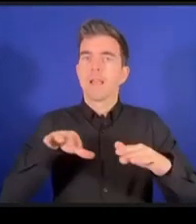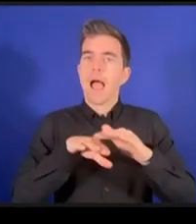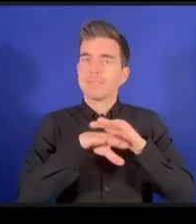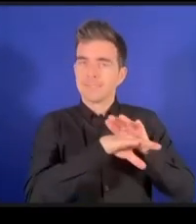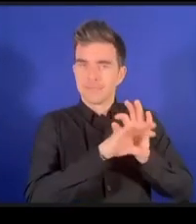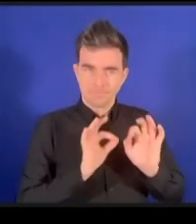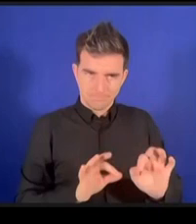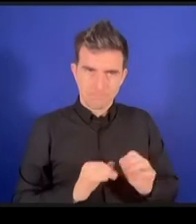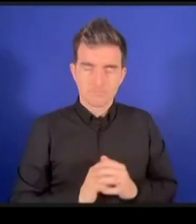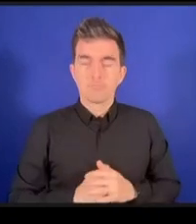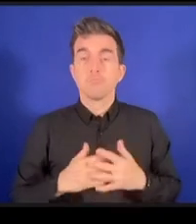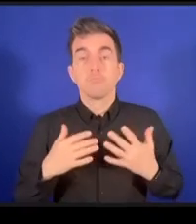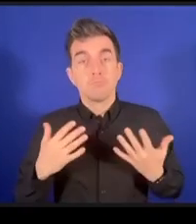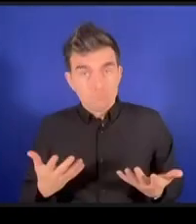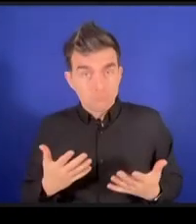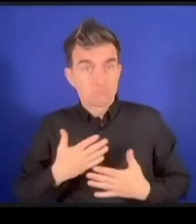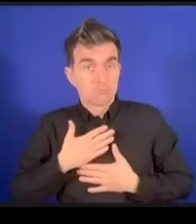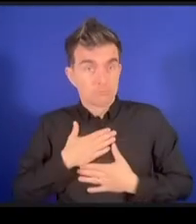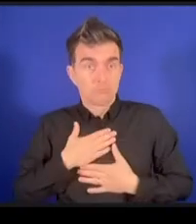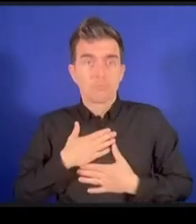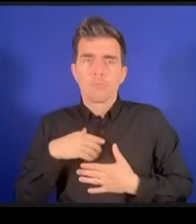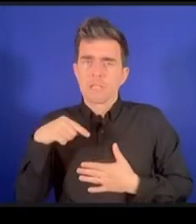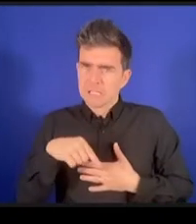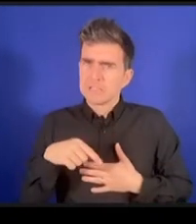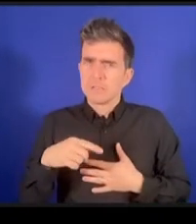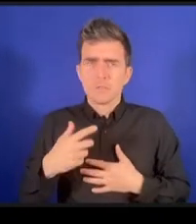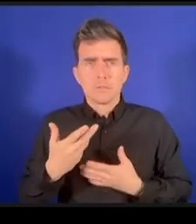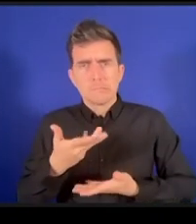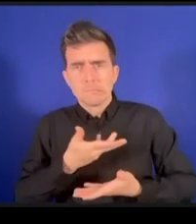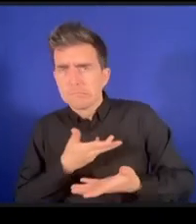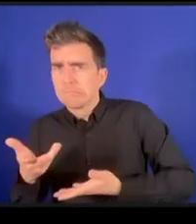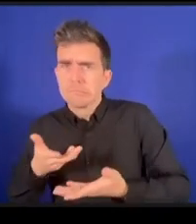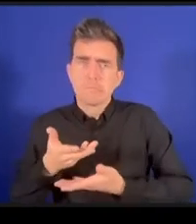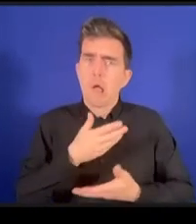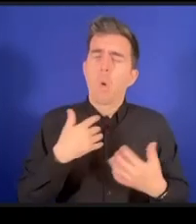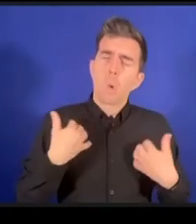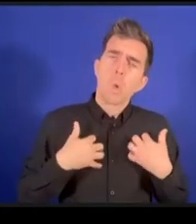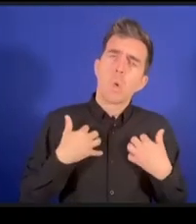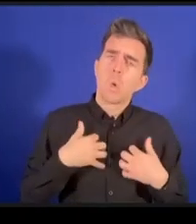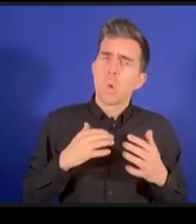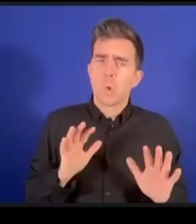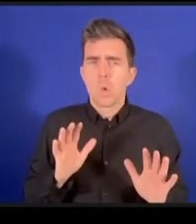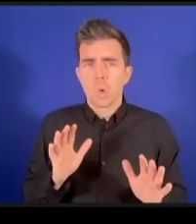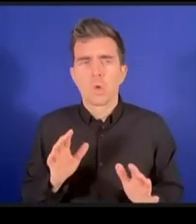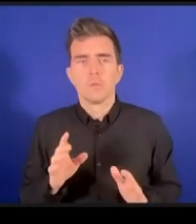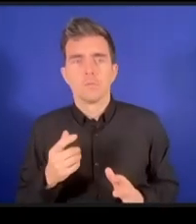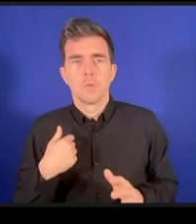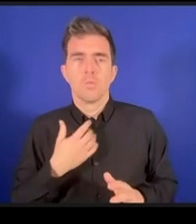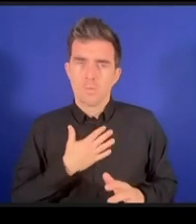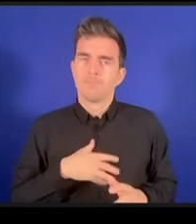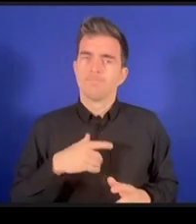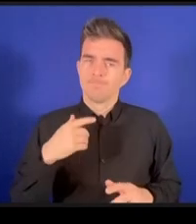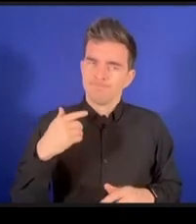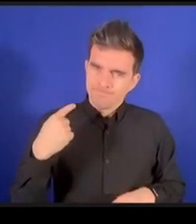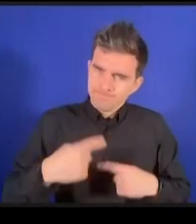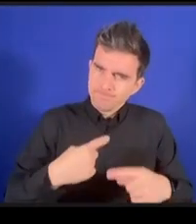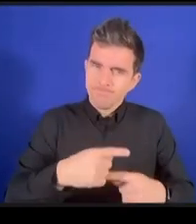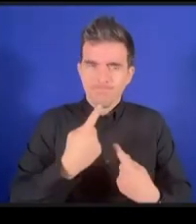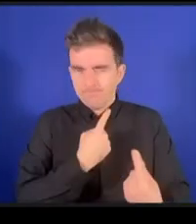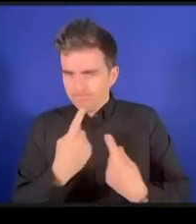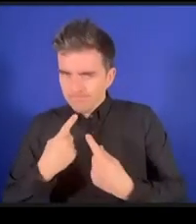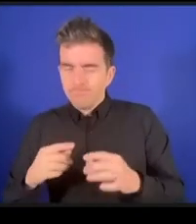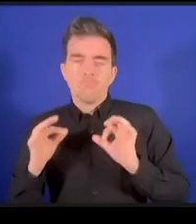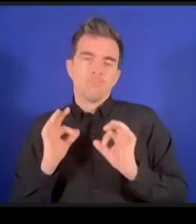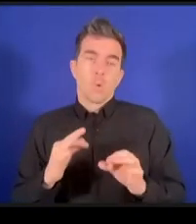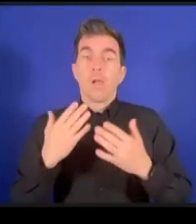юридическое требование Мне кажется что это очень интересная дискуссия которую следует продолжить Большое спасибо ун за это